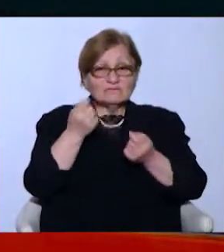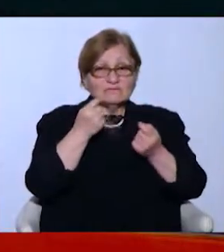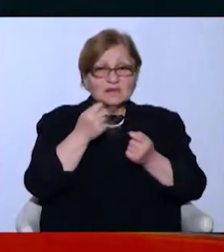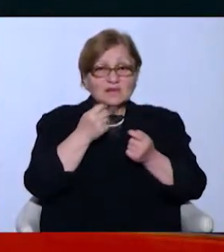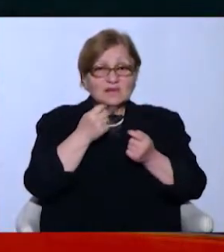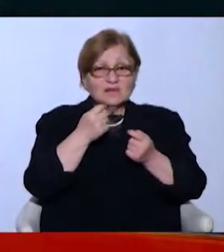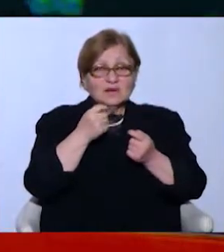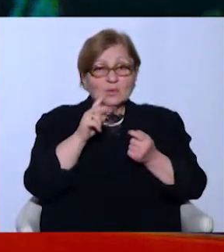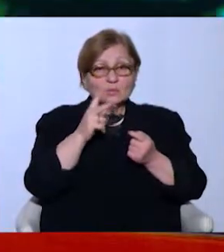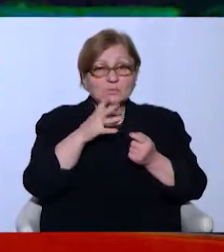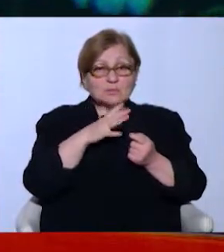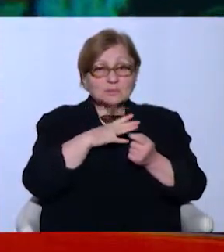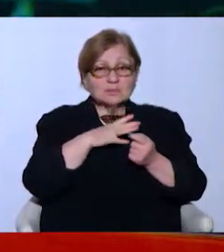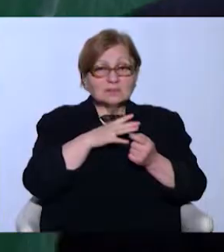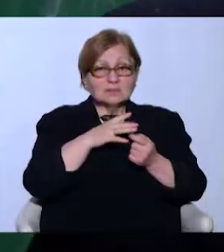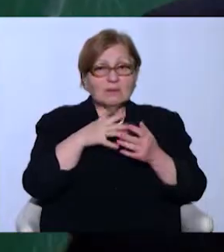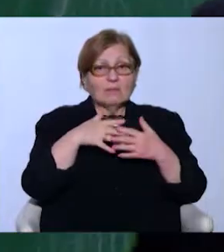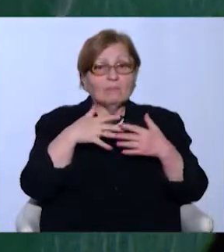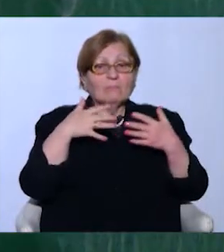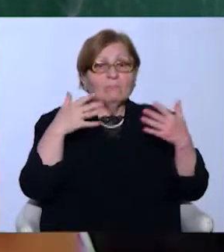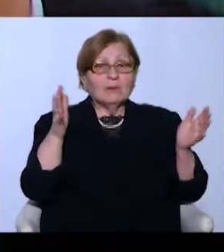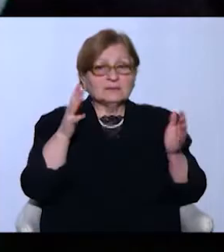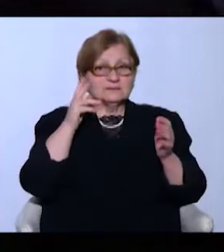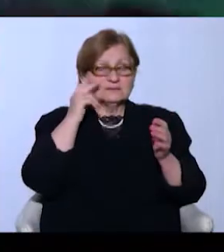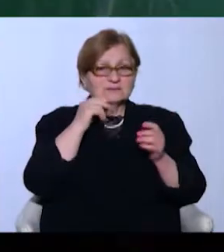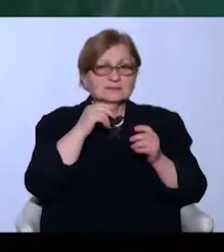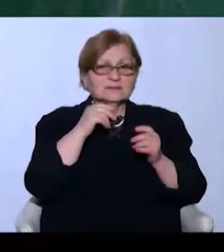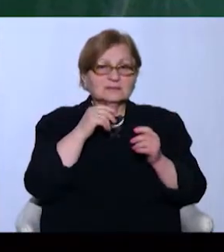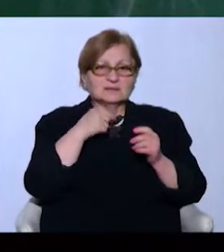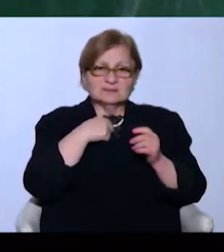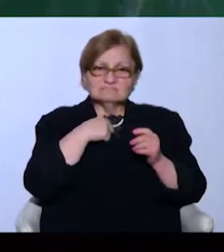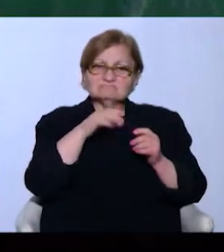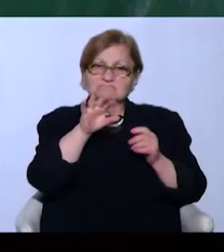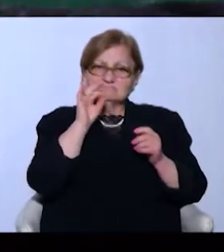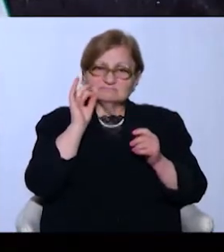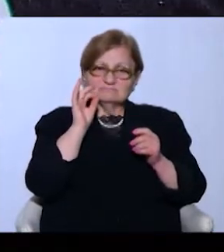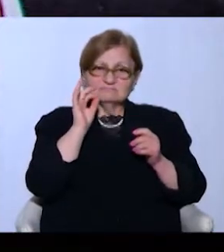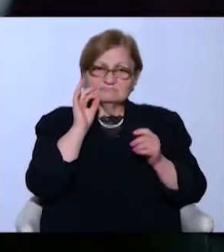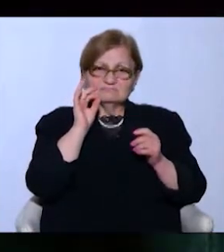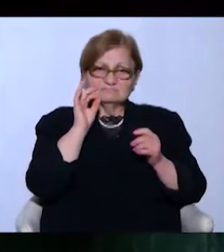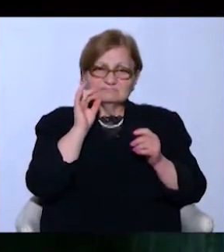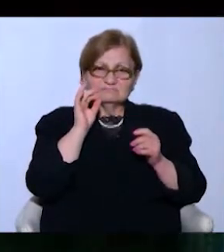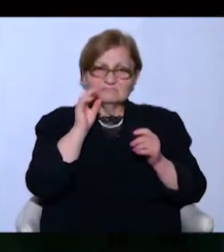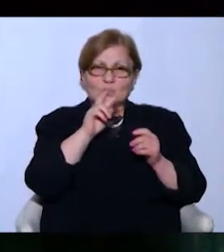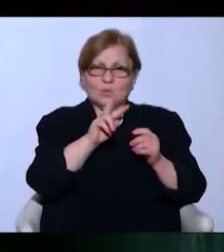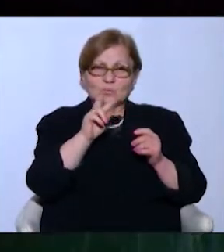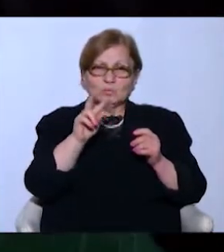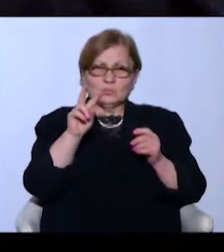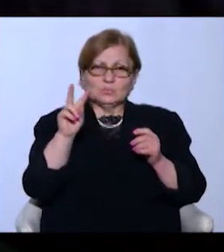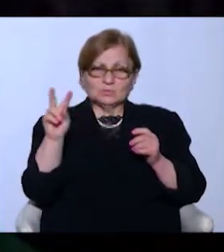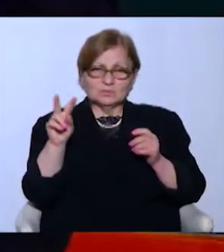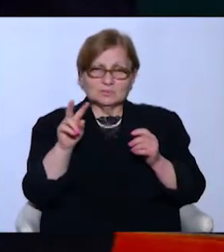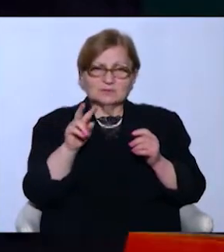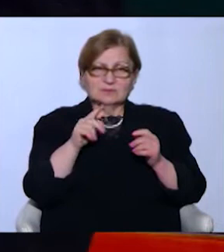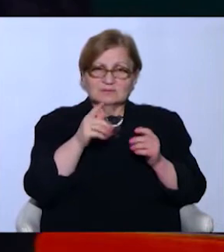იყოს ყველაზე მეტი რაოდენობა რაც არის იმ რიცხვების. მაშ ეს იქნება რა? 2 პირველი ამოწერე,